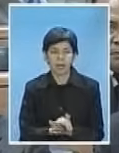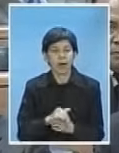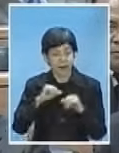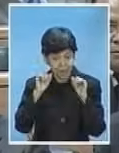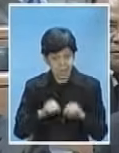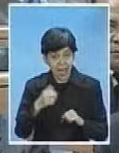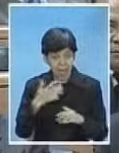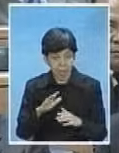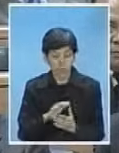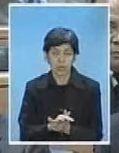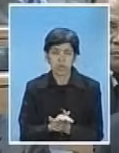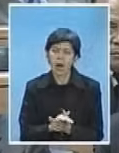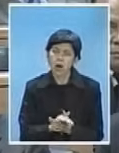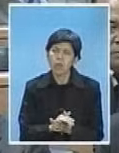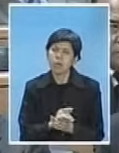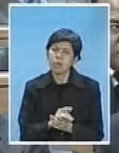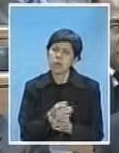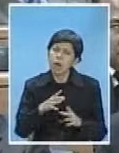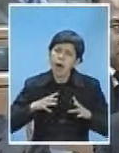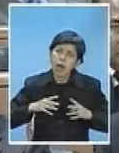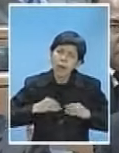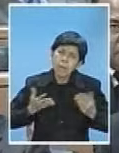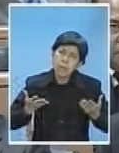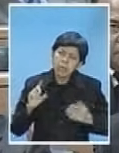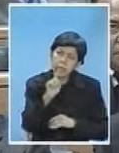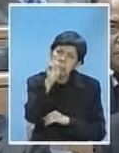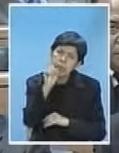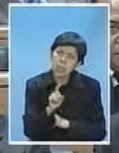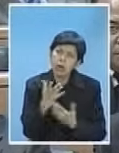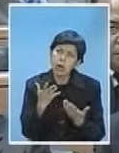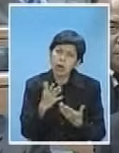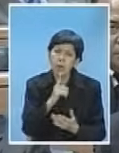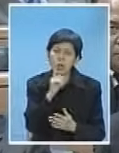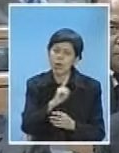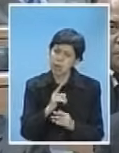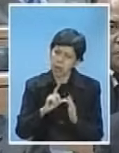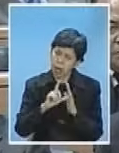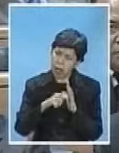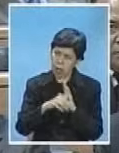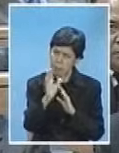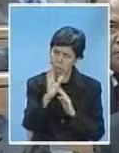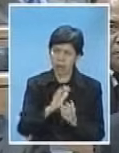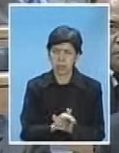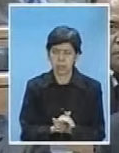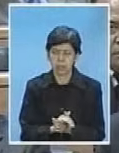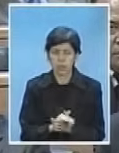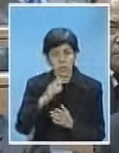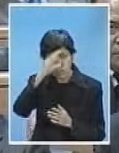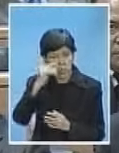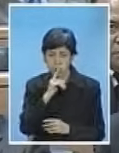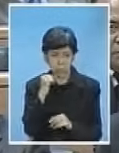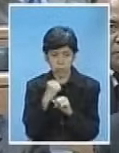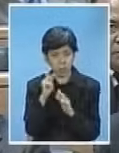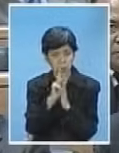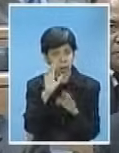านวินิจฉัยแล้วก็ไม่ยอมรับคำวินิจฉัยอ่ะเพราะฉะนั้นท่านจะปล่อยเขาพูดนานอย่างนั้นไม่ได้ครับแล้วท่านชวนท่านไม่ได้ท